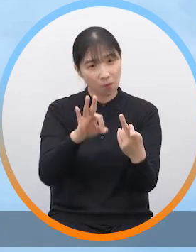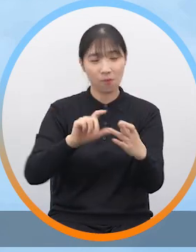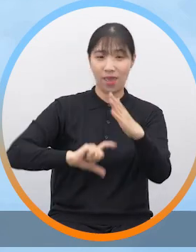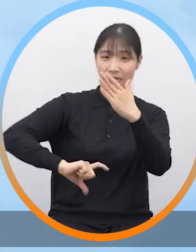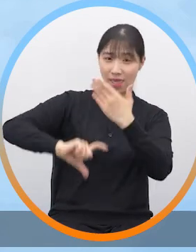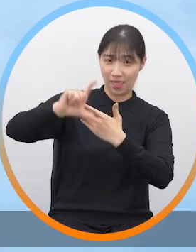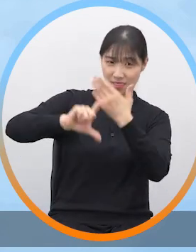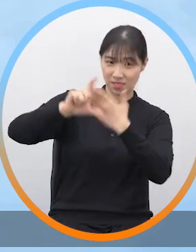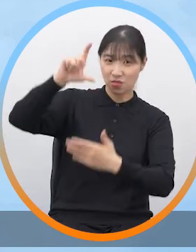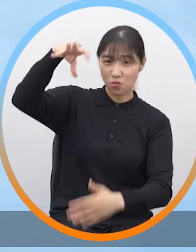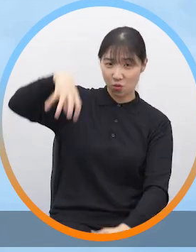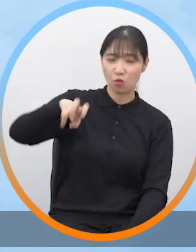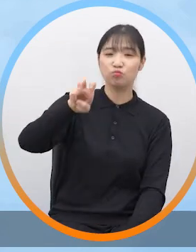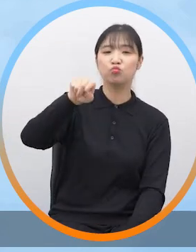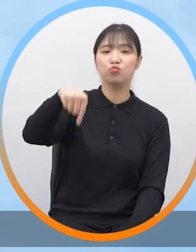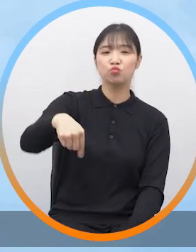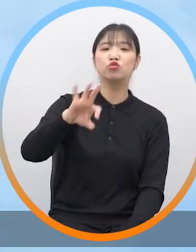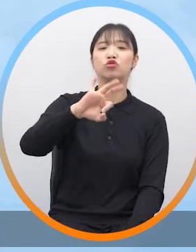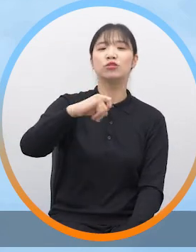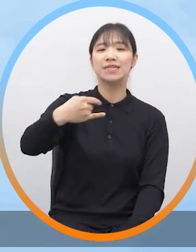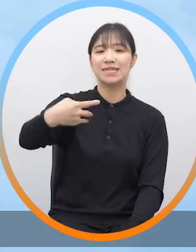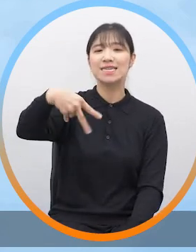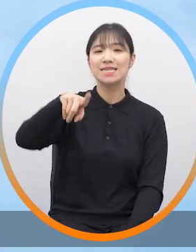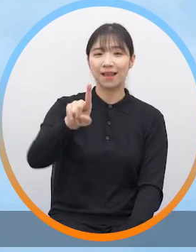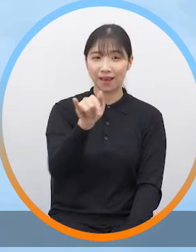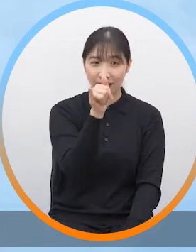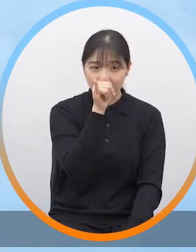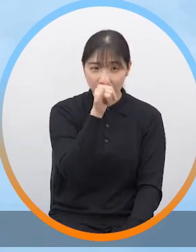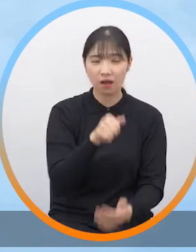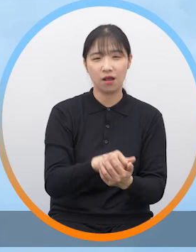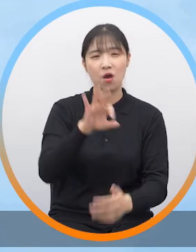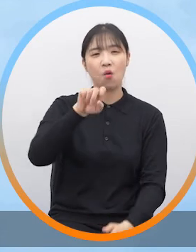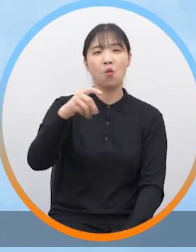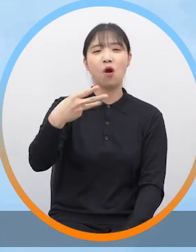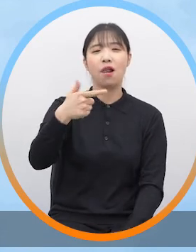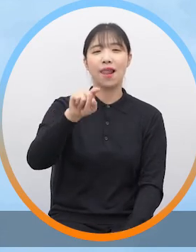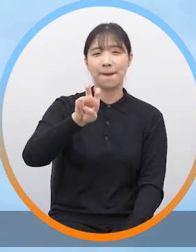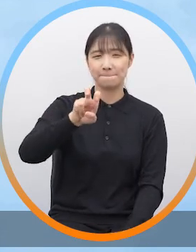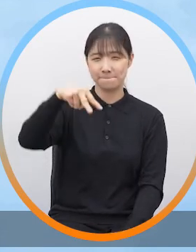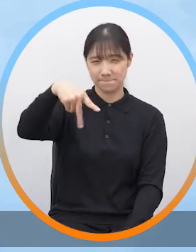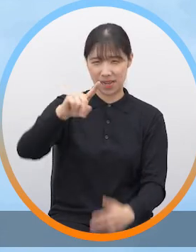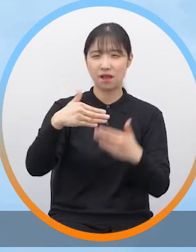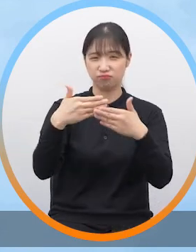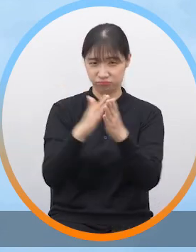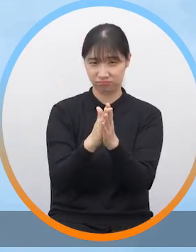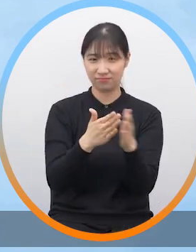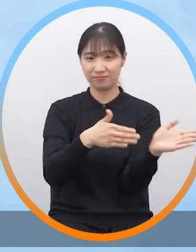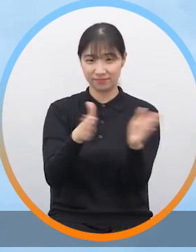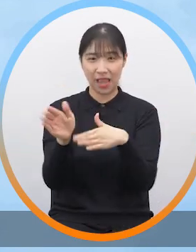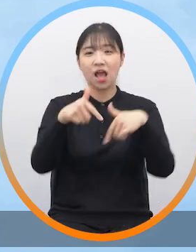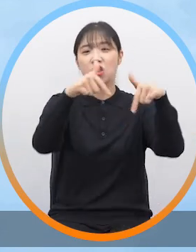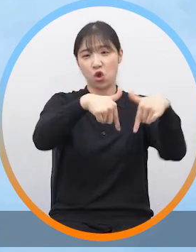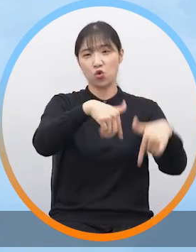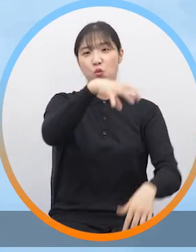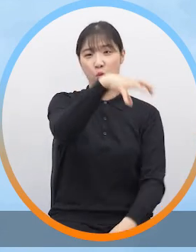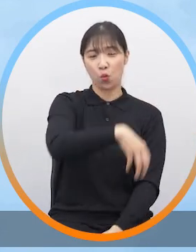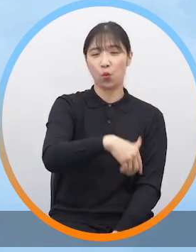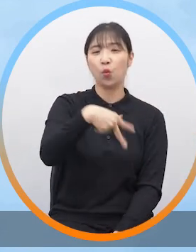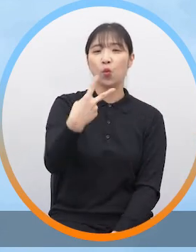뜨는 동쪽에는 무의사가 있고요. 월남산은 이제 폐사가 됐습니다. 그 다음에 이 해가 지는